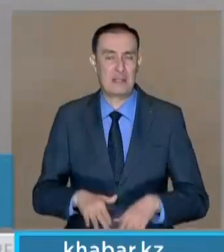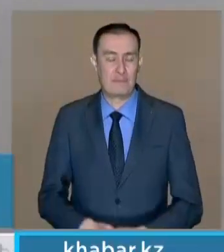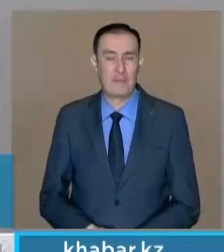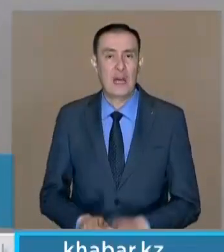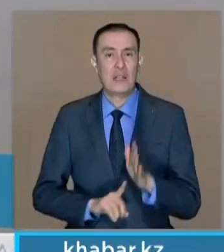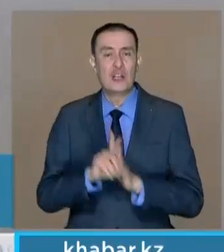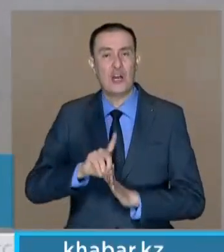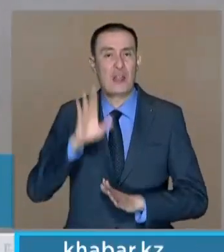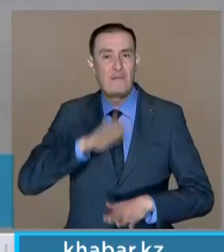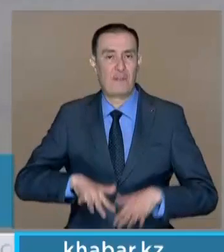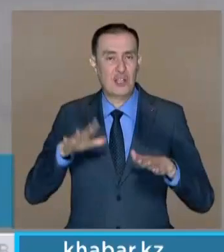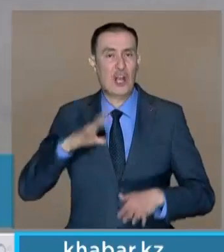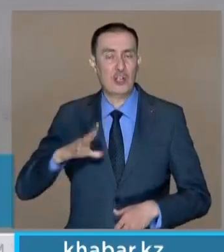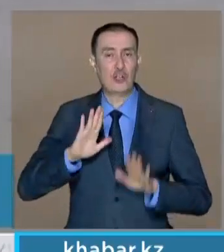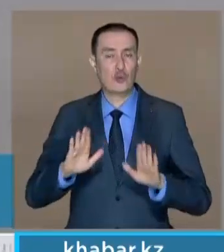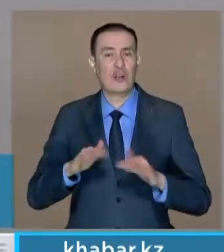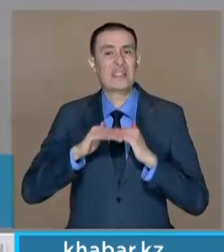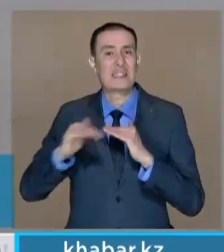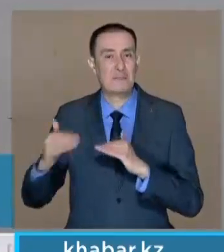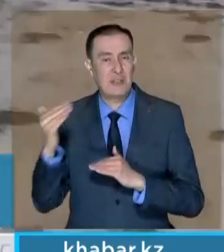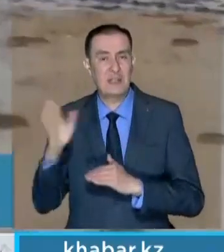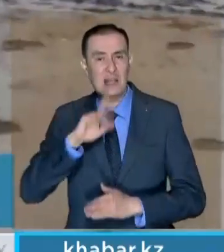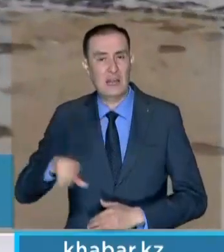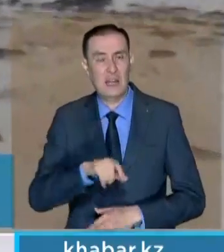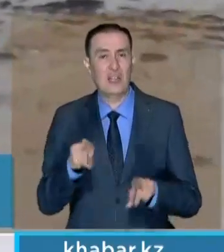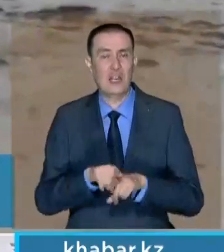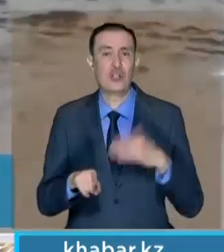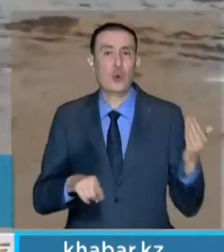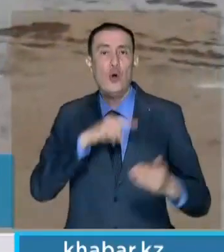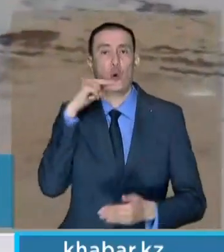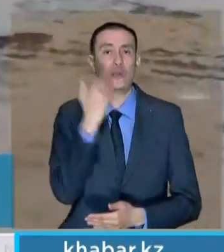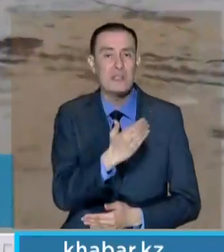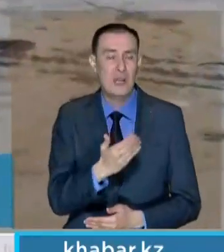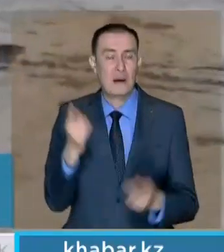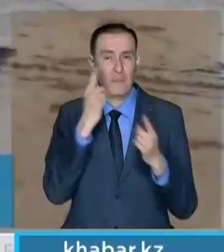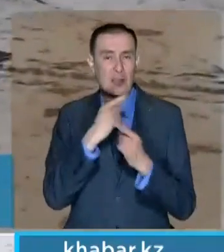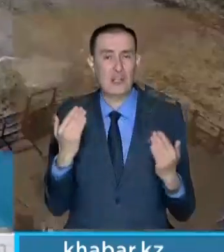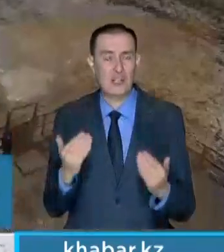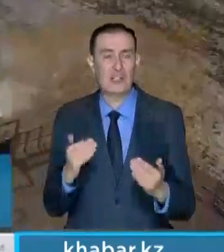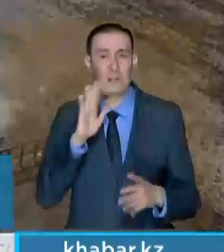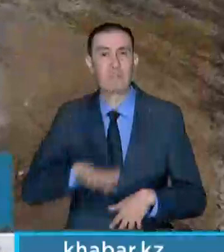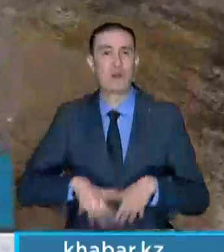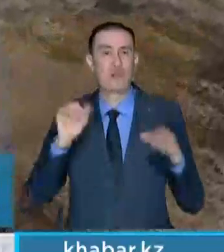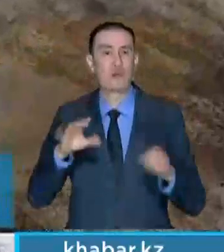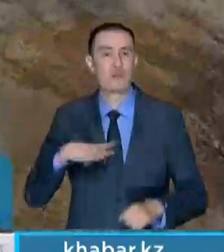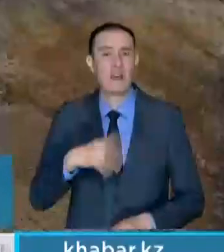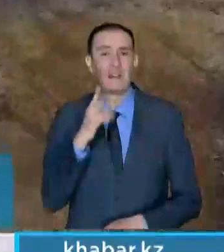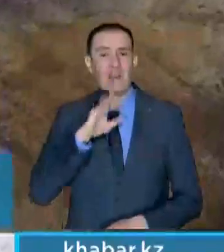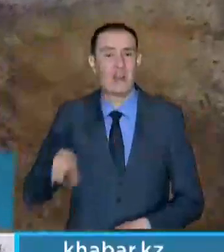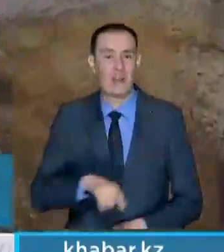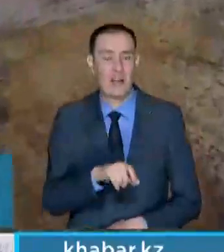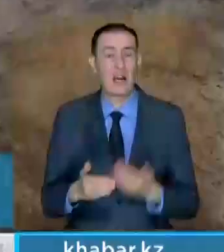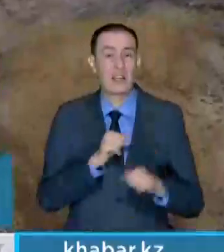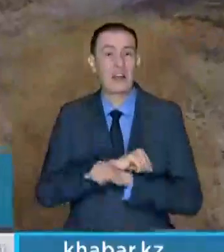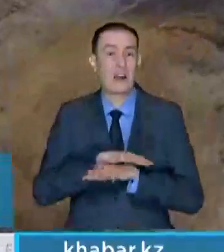прихода большой воды ожидают не только со степи и местных рек но и со стороны России там по данным гидролог из берегов могут выйти две реки в